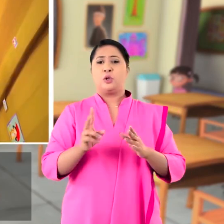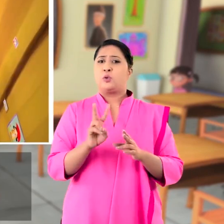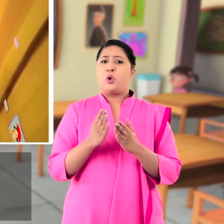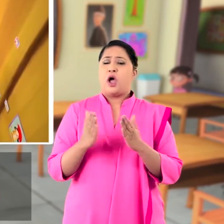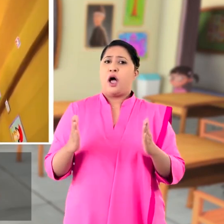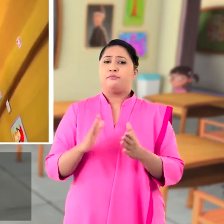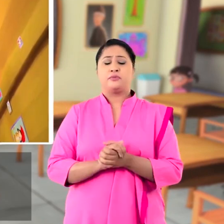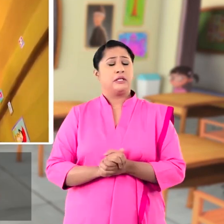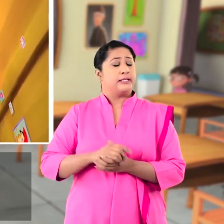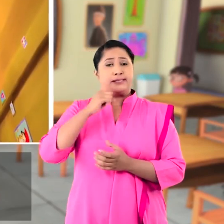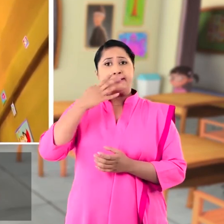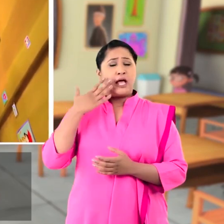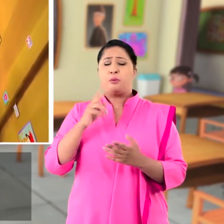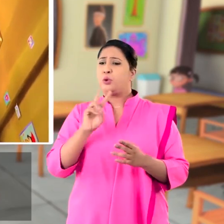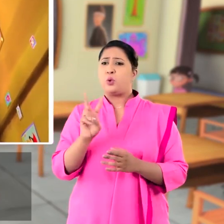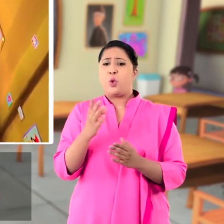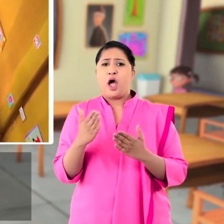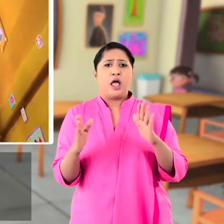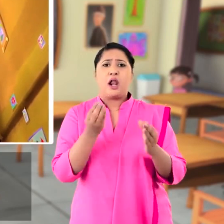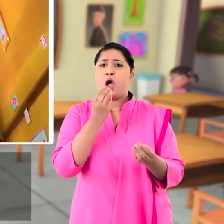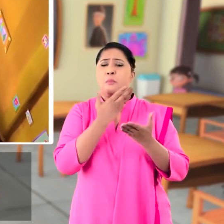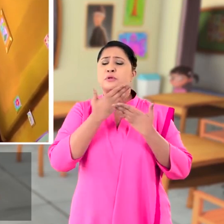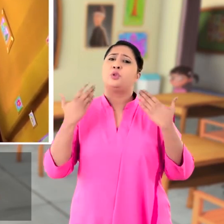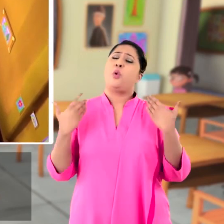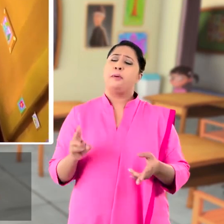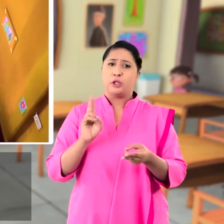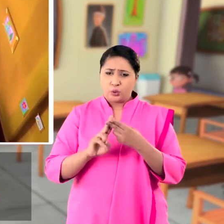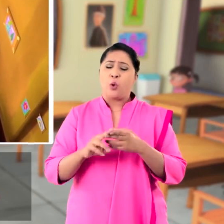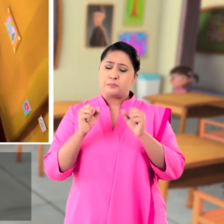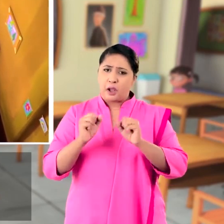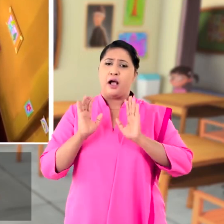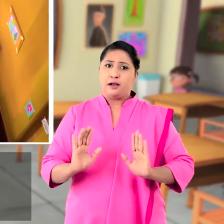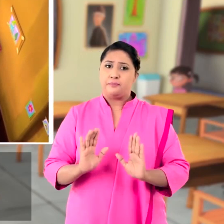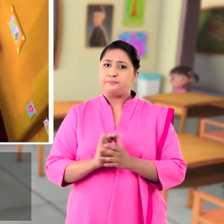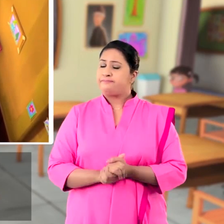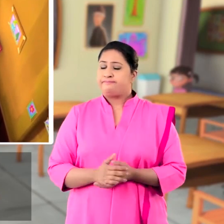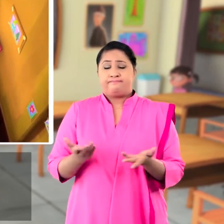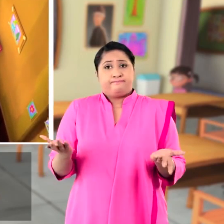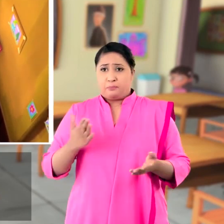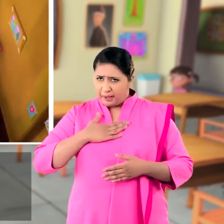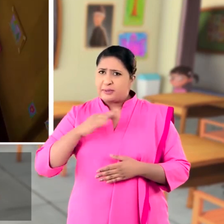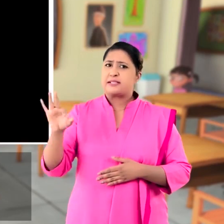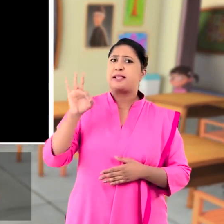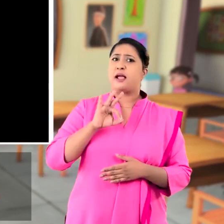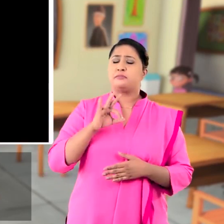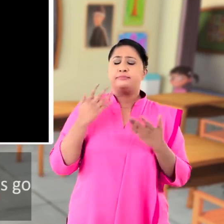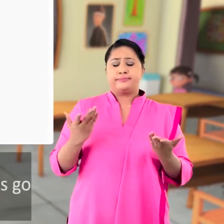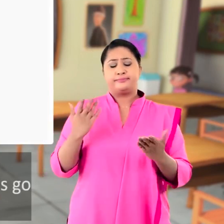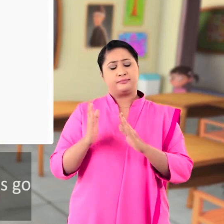अली और सारा भी ना, अगर लोगों को अलग चीजें पसंद है तो क्या वो दोस्त नहीं हो सकते? क्या मुझे भी चुनना